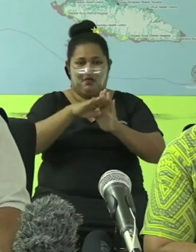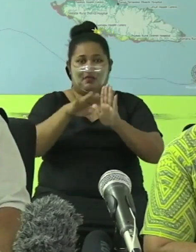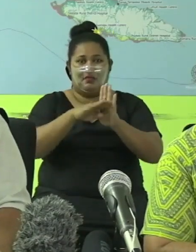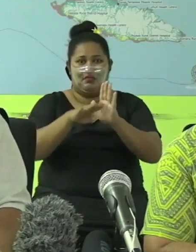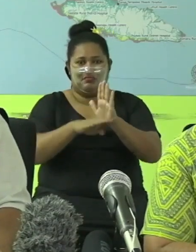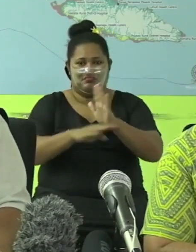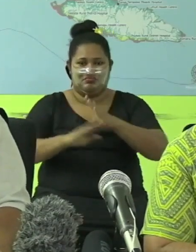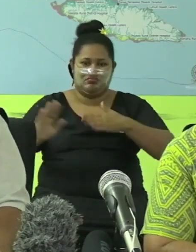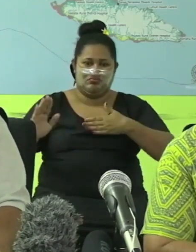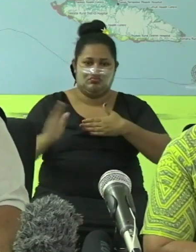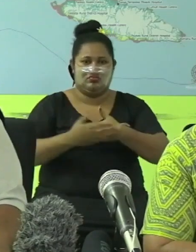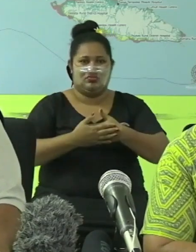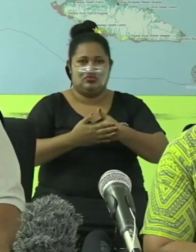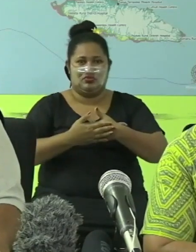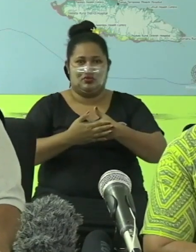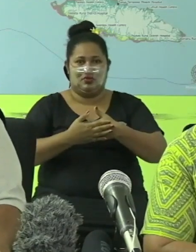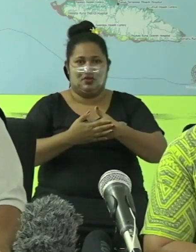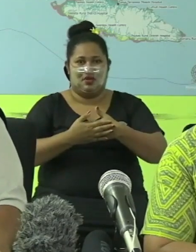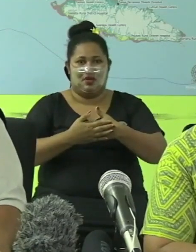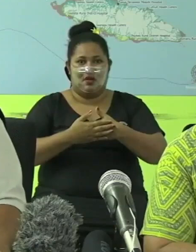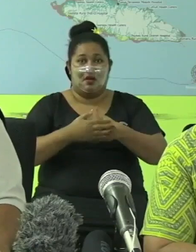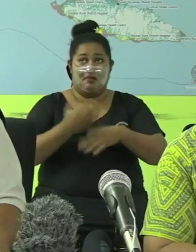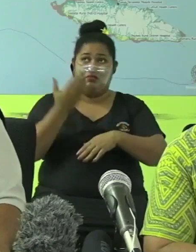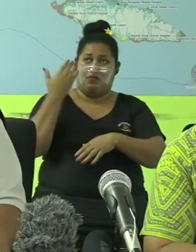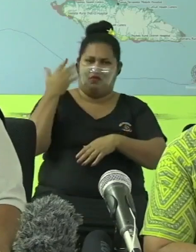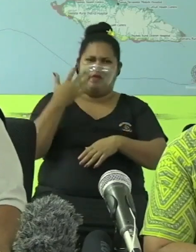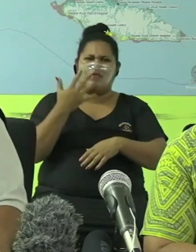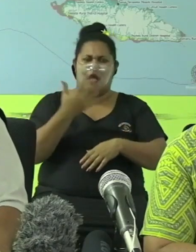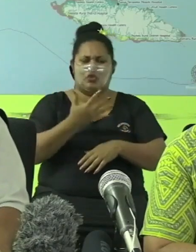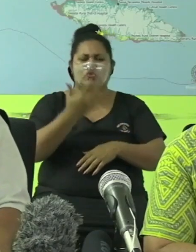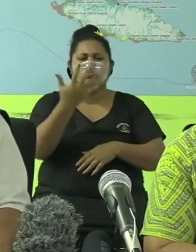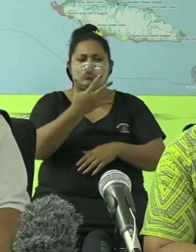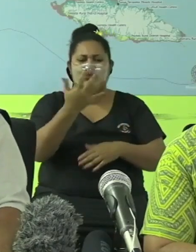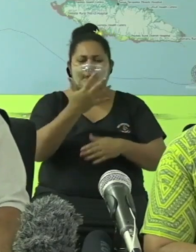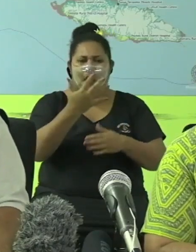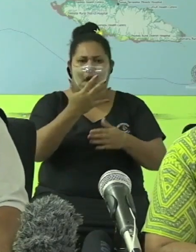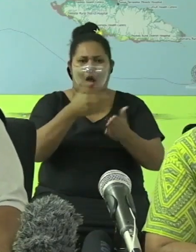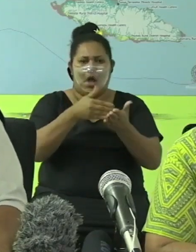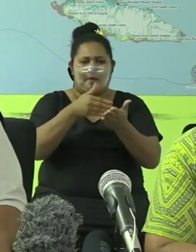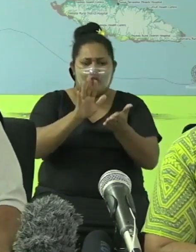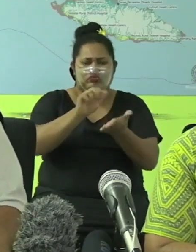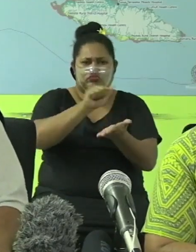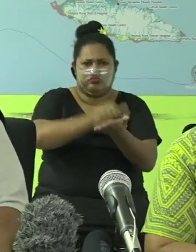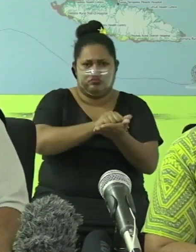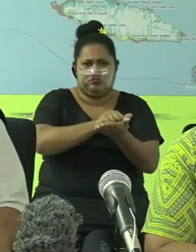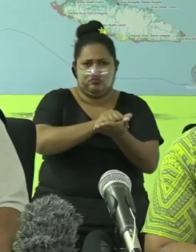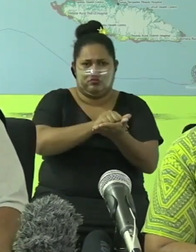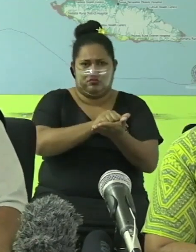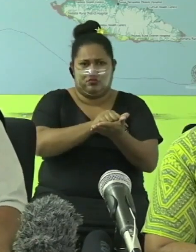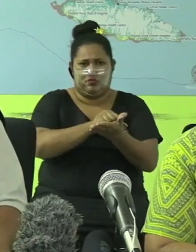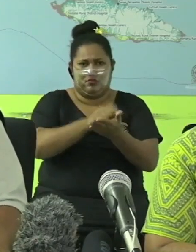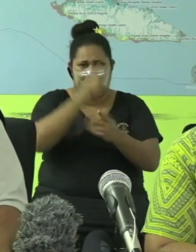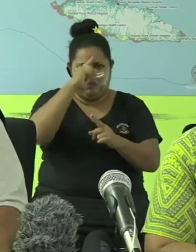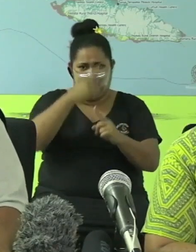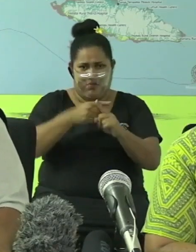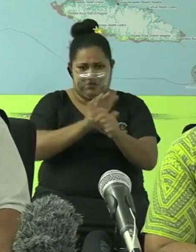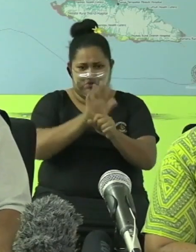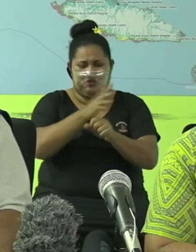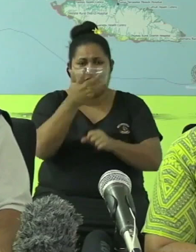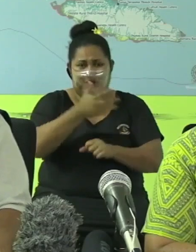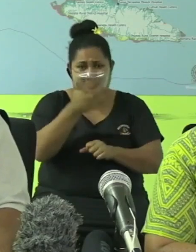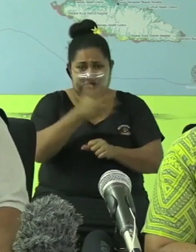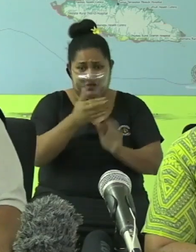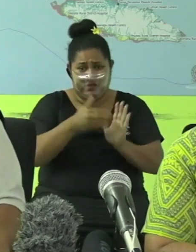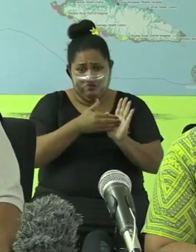taimi lea ua se furu lima tātou cases positive o le COVID-19 o le taimi nei